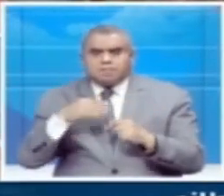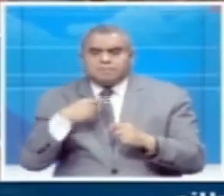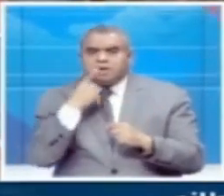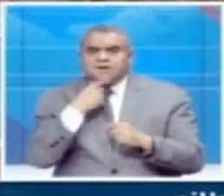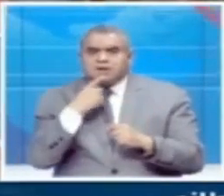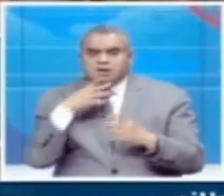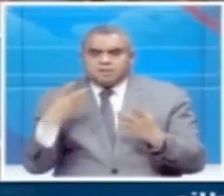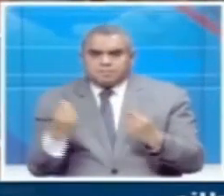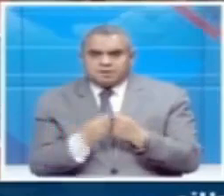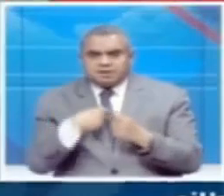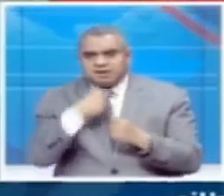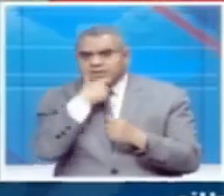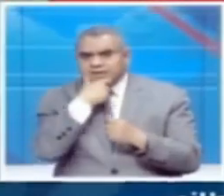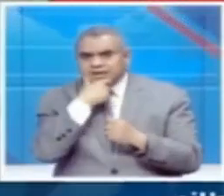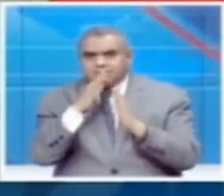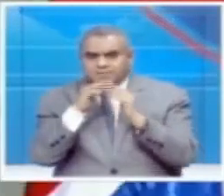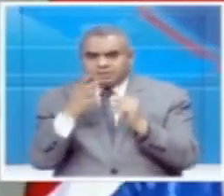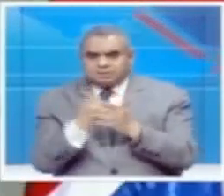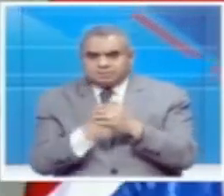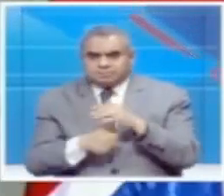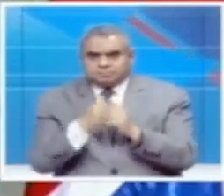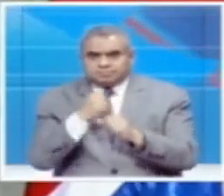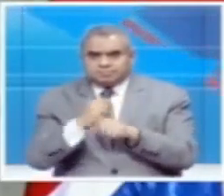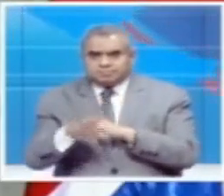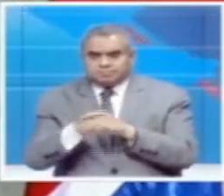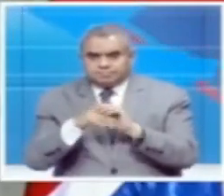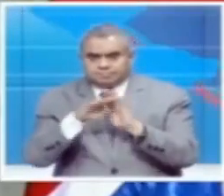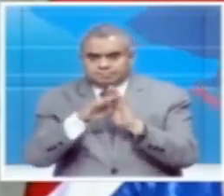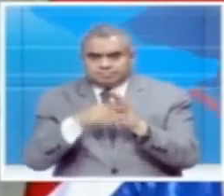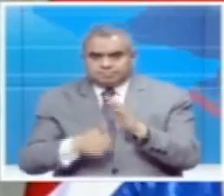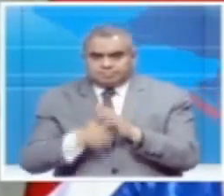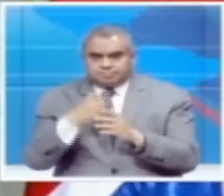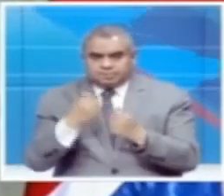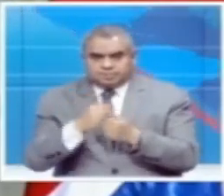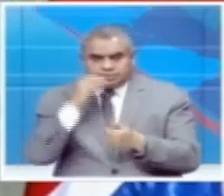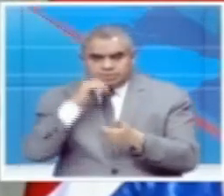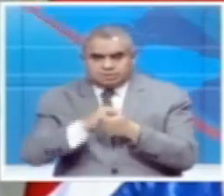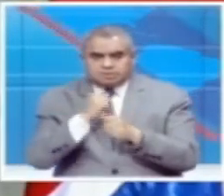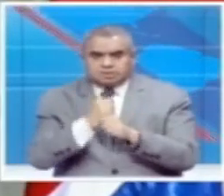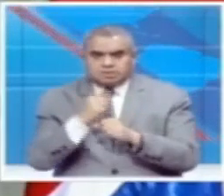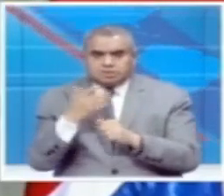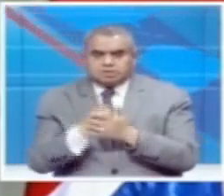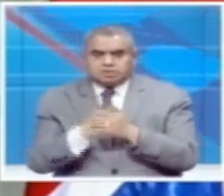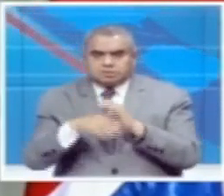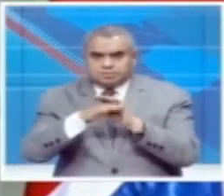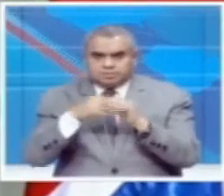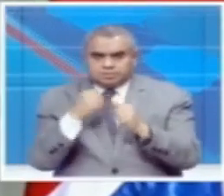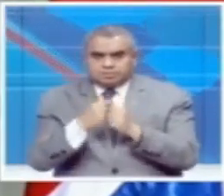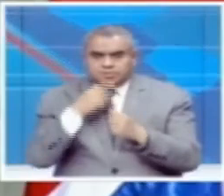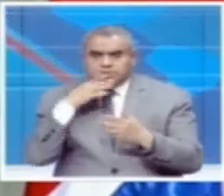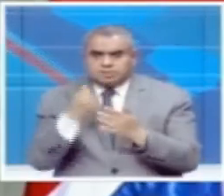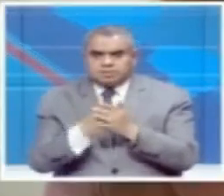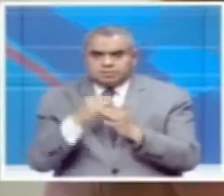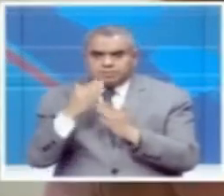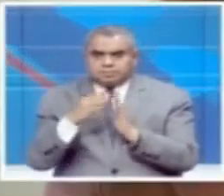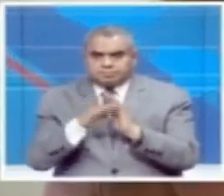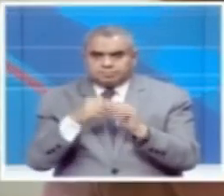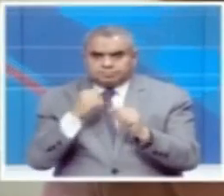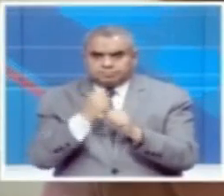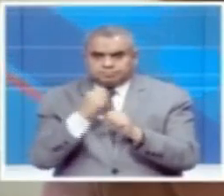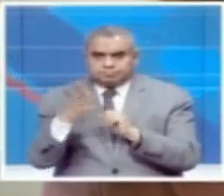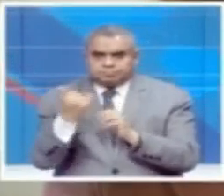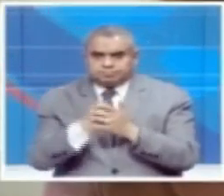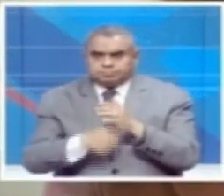مصر والمملكة المتحدة لمنع أي تأثيرات سلبية على سلاسل الإمداد